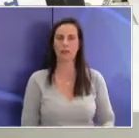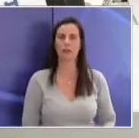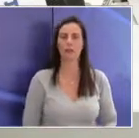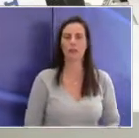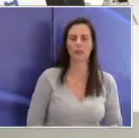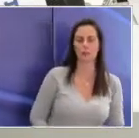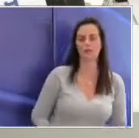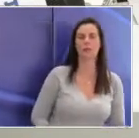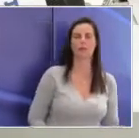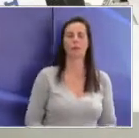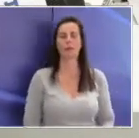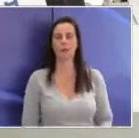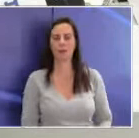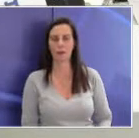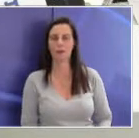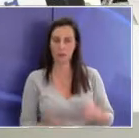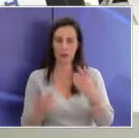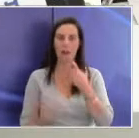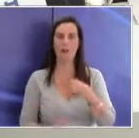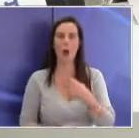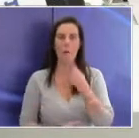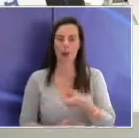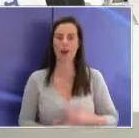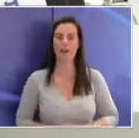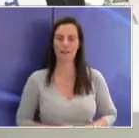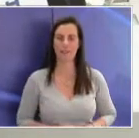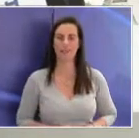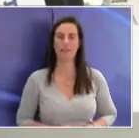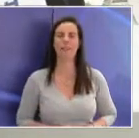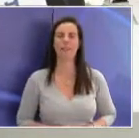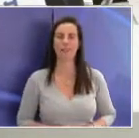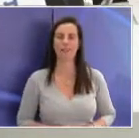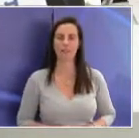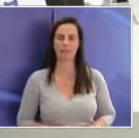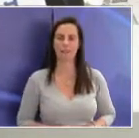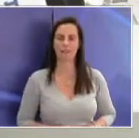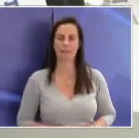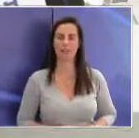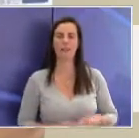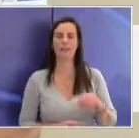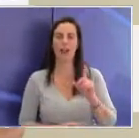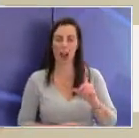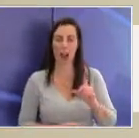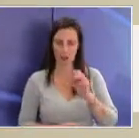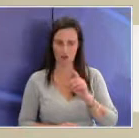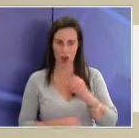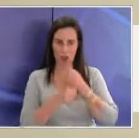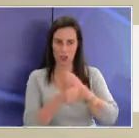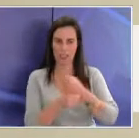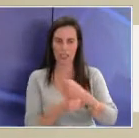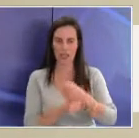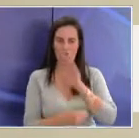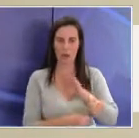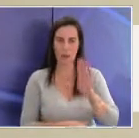אוריך. טוב, אז ככה, הודעה. תתכבד. אני בלי אוזניה, זה טוב, אנחנו עובדים ככה טוב ביחד. אז ככה נשלח מיונתן